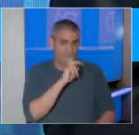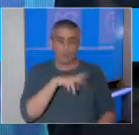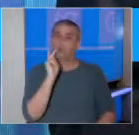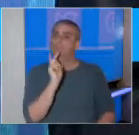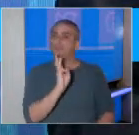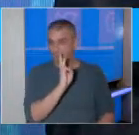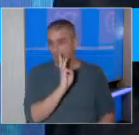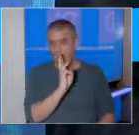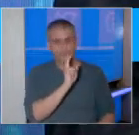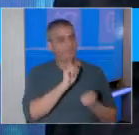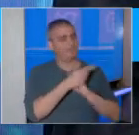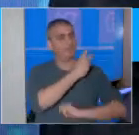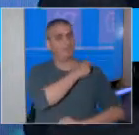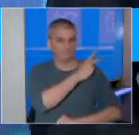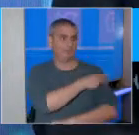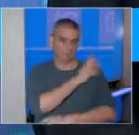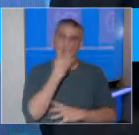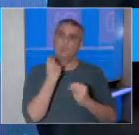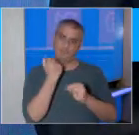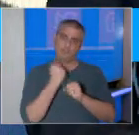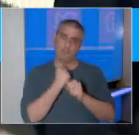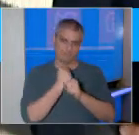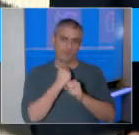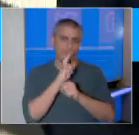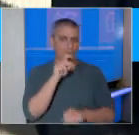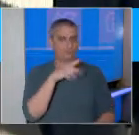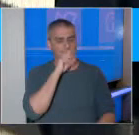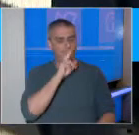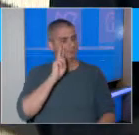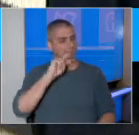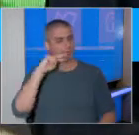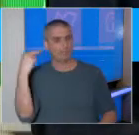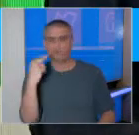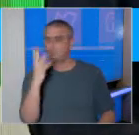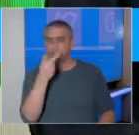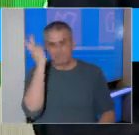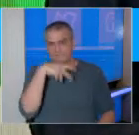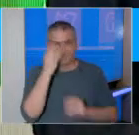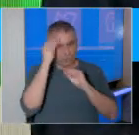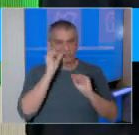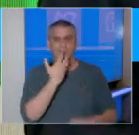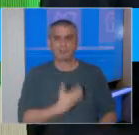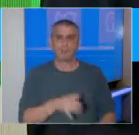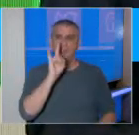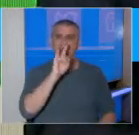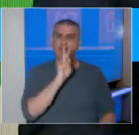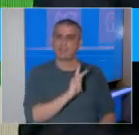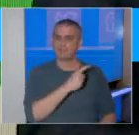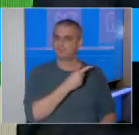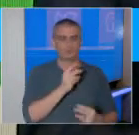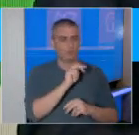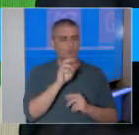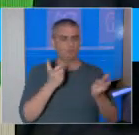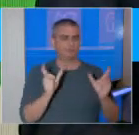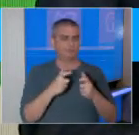שבתאי, ממלא מפכ"ל המשטרה, תהיה הרבה עבודה בנושא הזה. אבל בוא נדבר על הצד השני. מה משתמע מההודעה של הרב חיים קניבסקי